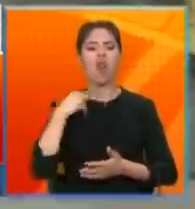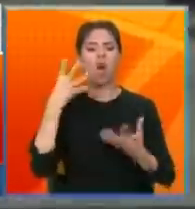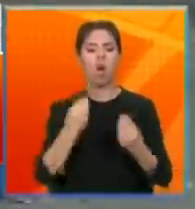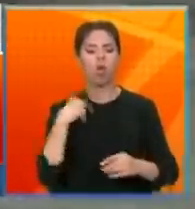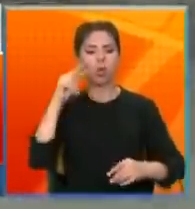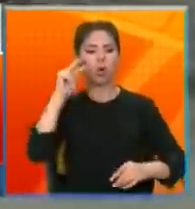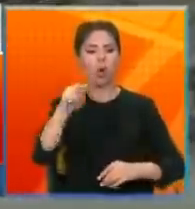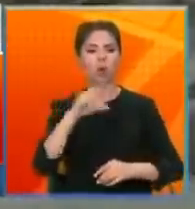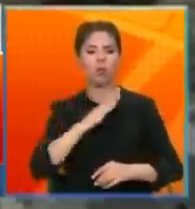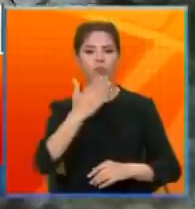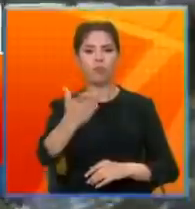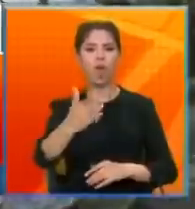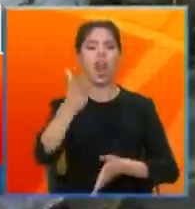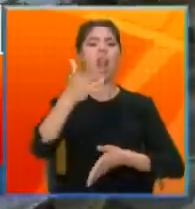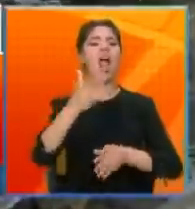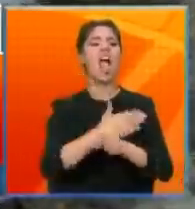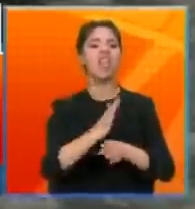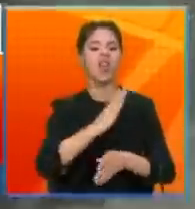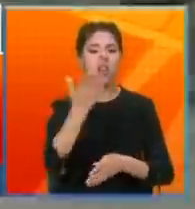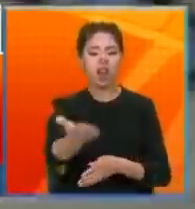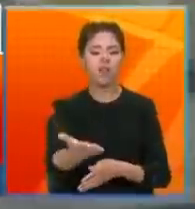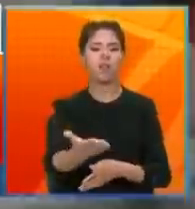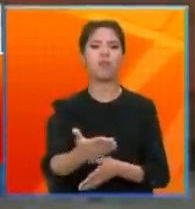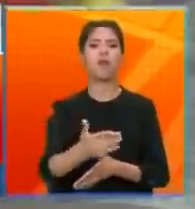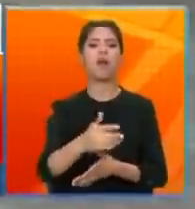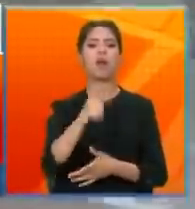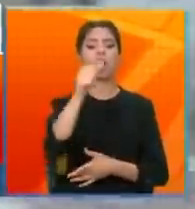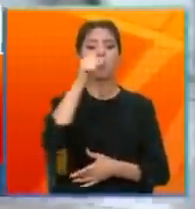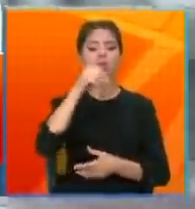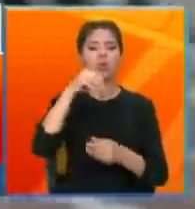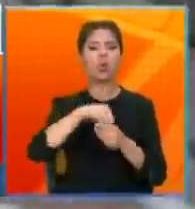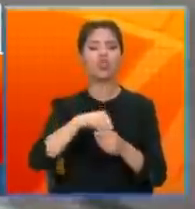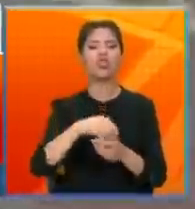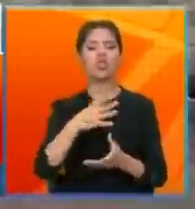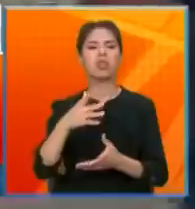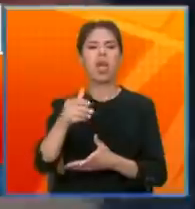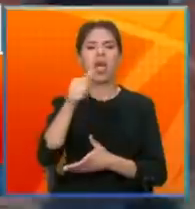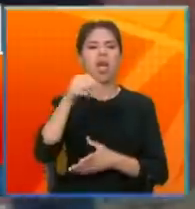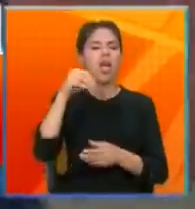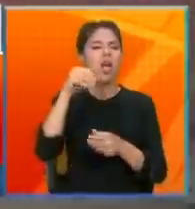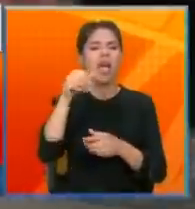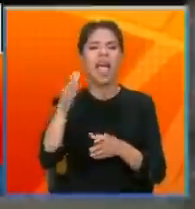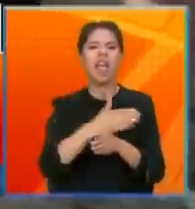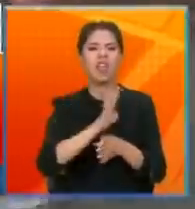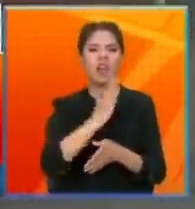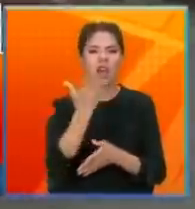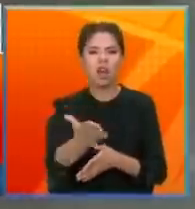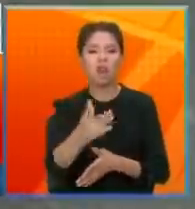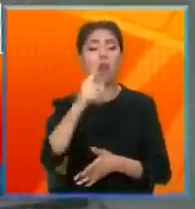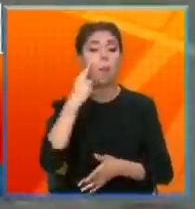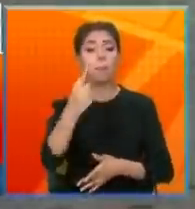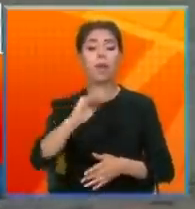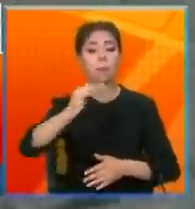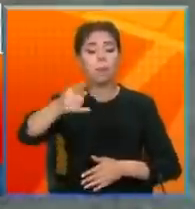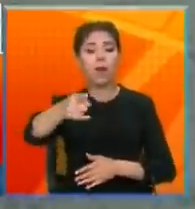olduğunu görebiliyorum. Eşyaların olduğunu görebiliyorum. Şu an suda yüzen eşyalar var. Bakın bir kez daha